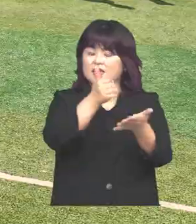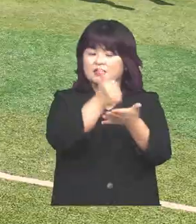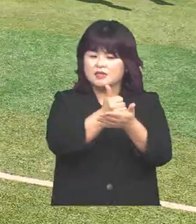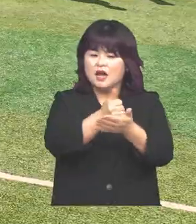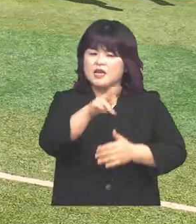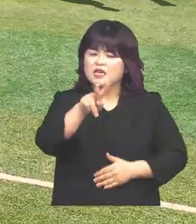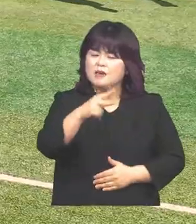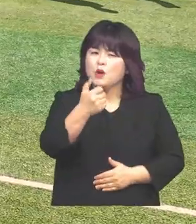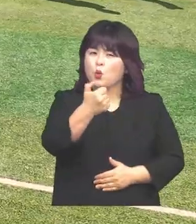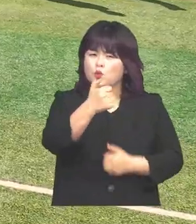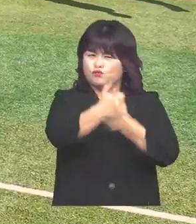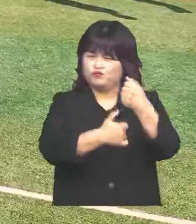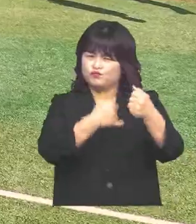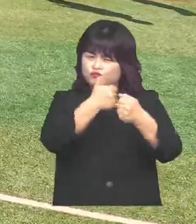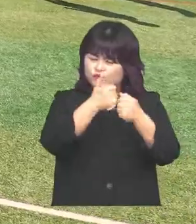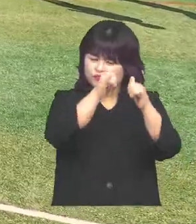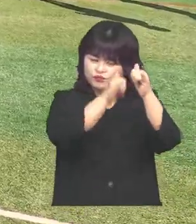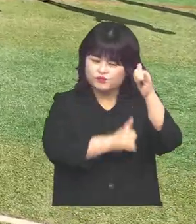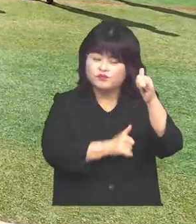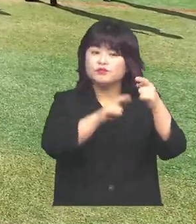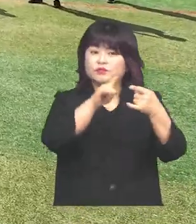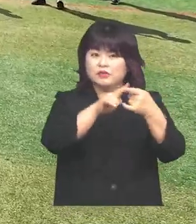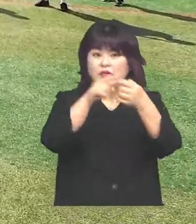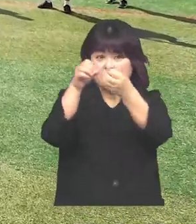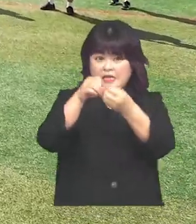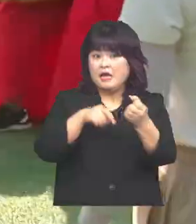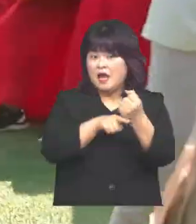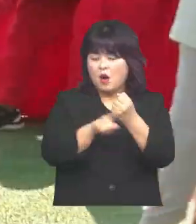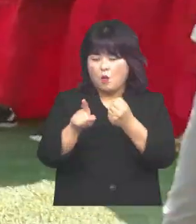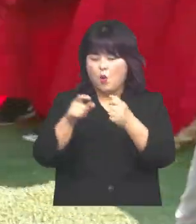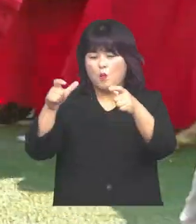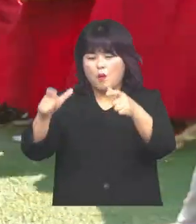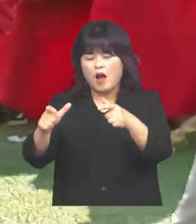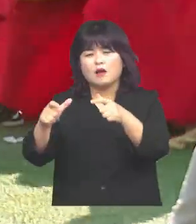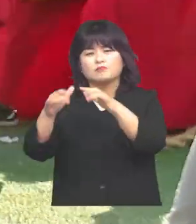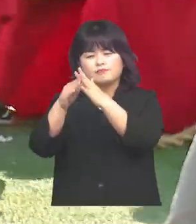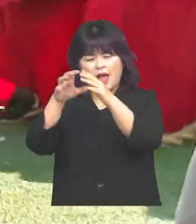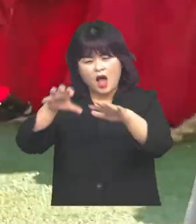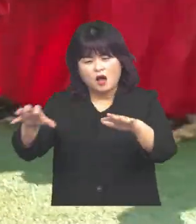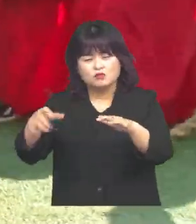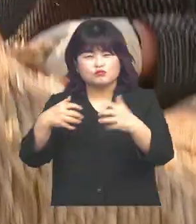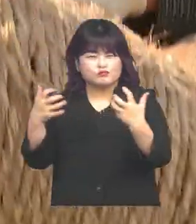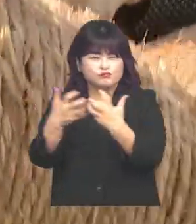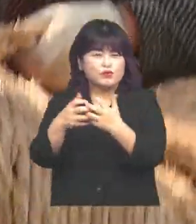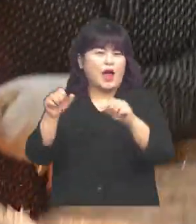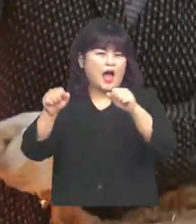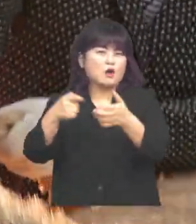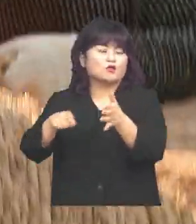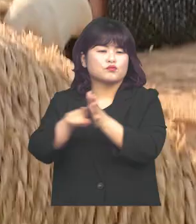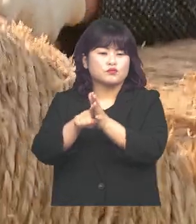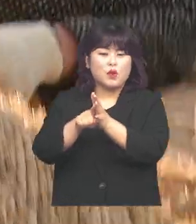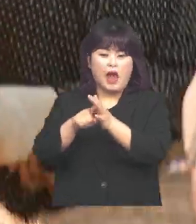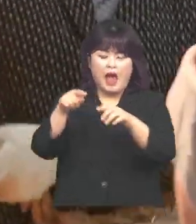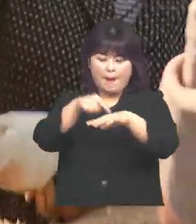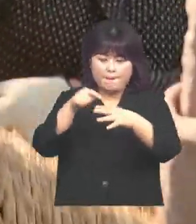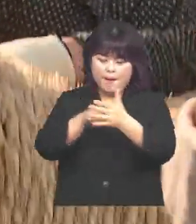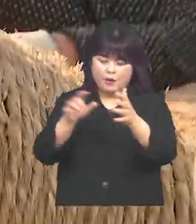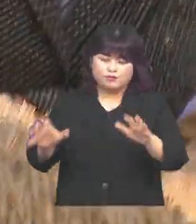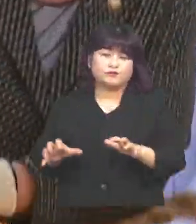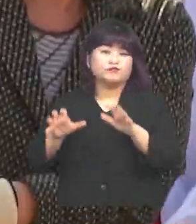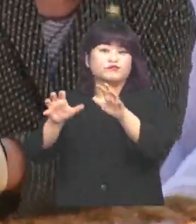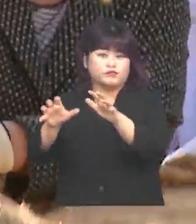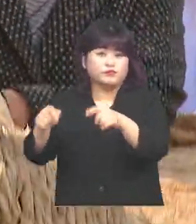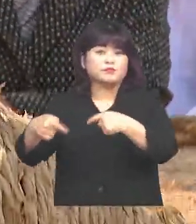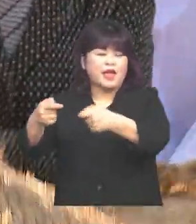시장은 250년의 역사를 지닌 독바위 민속줄다리기는 마을의 풍요와 안녕을 위해 마을 구성원 모두가